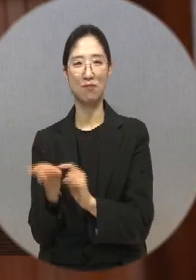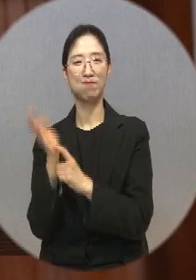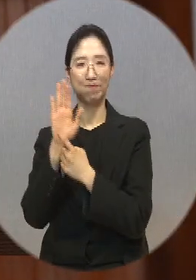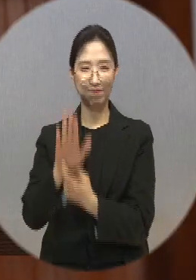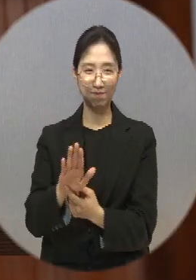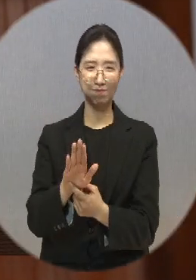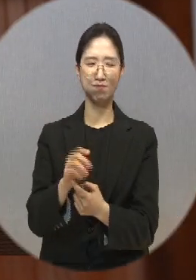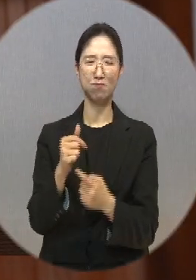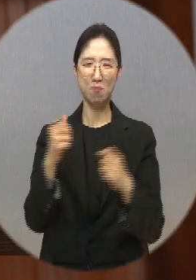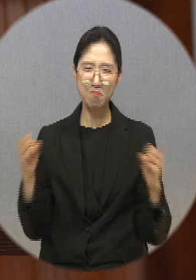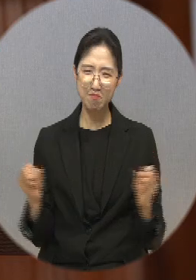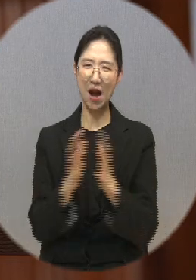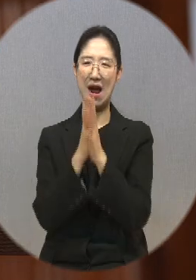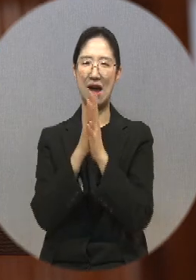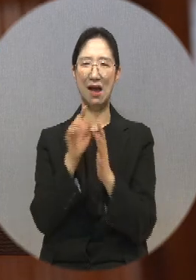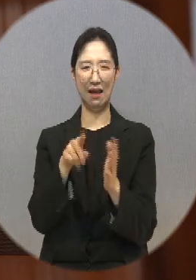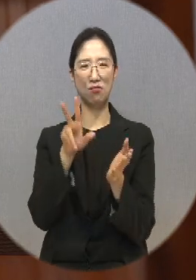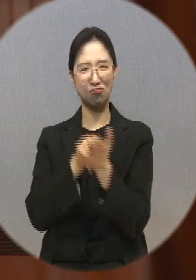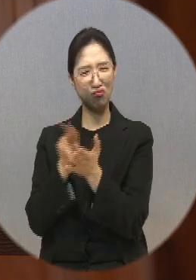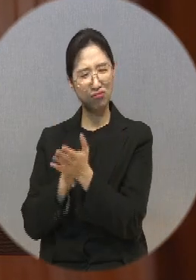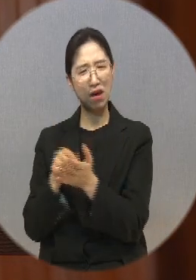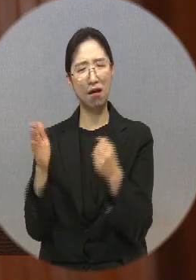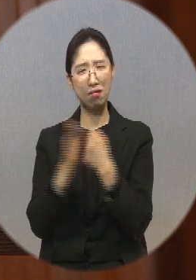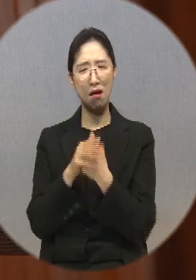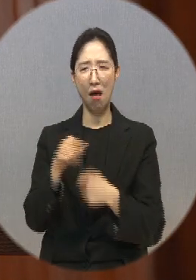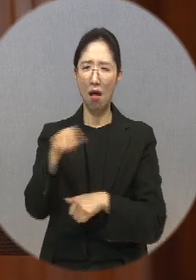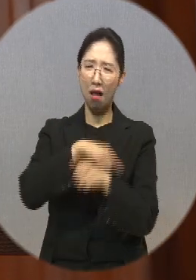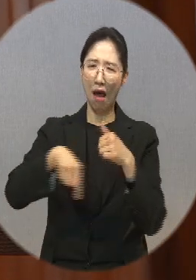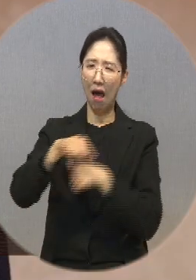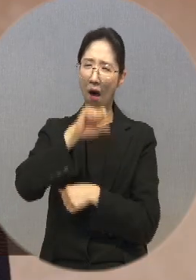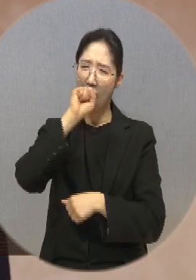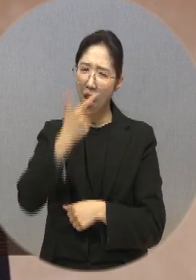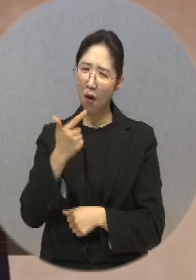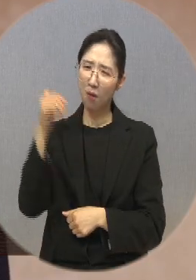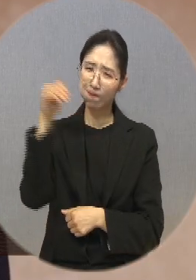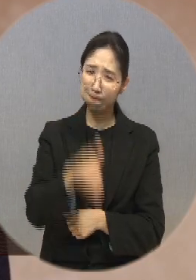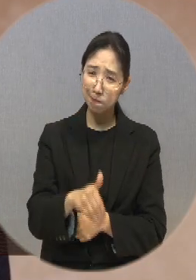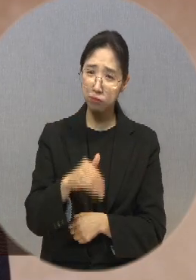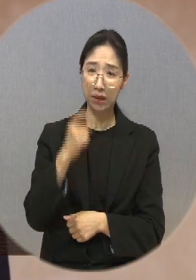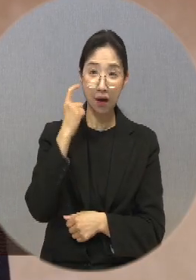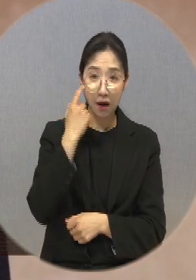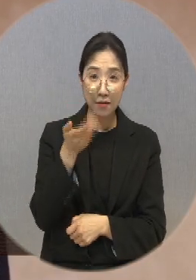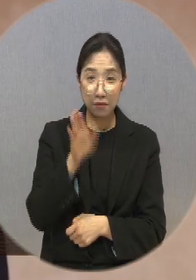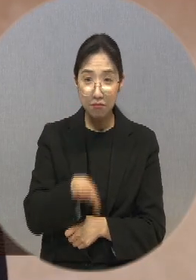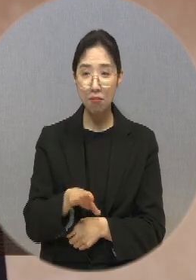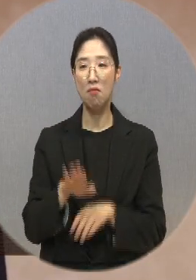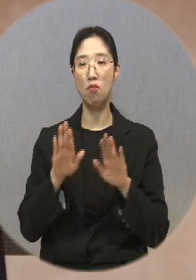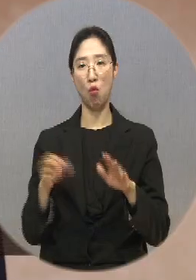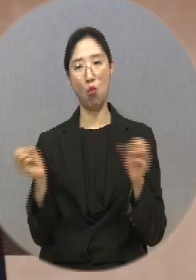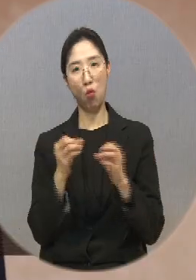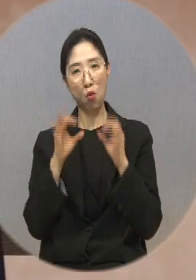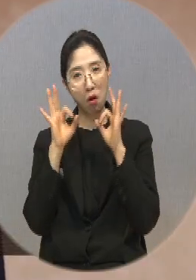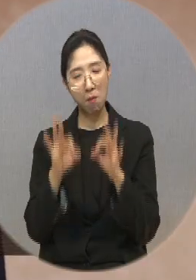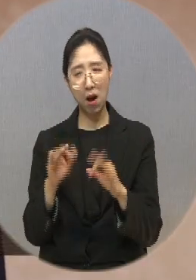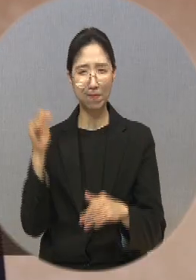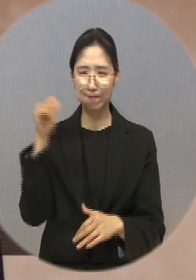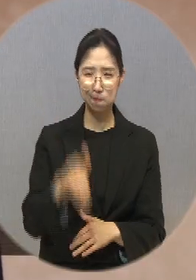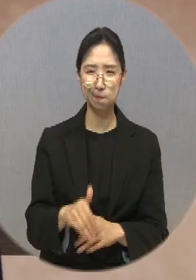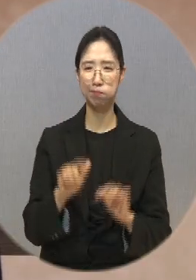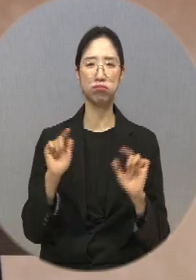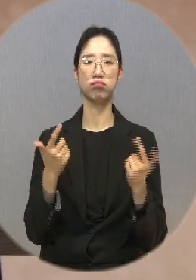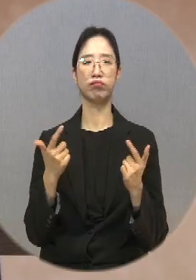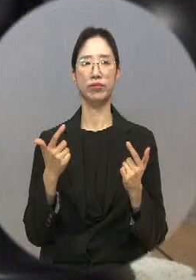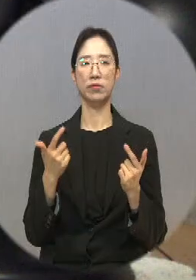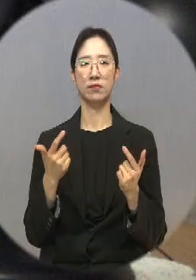나오고 마찰이 생기고 이래서 악화되고 있다라는 생각을 했는데 지금 이제 얘기를 나눠보니 악화되고 있는 것이 아니라